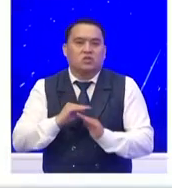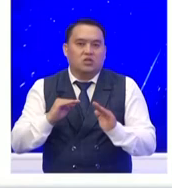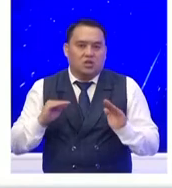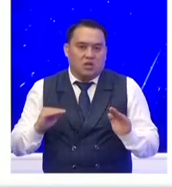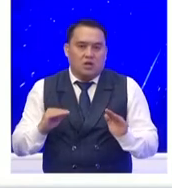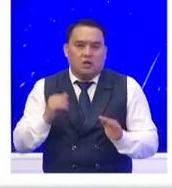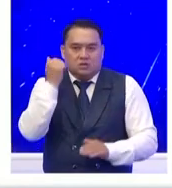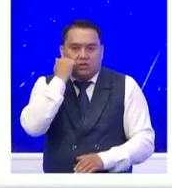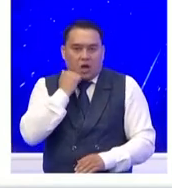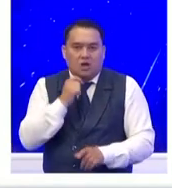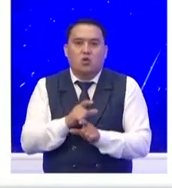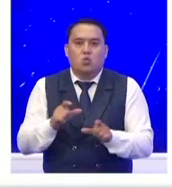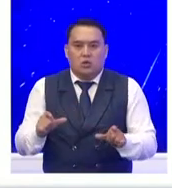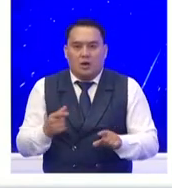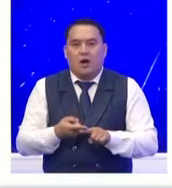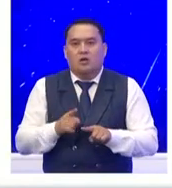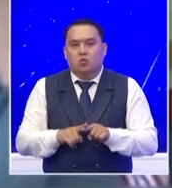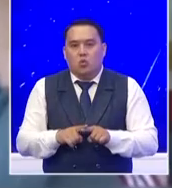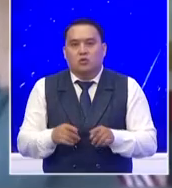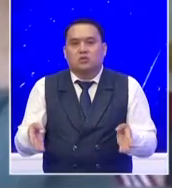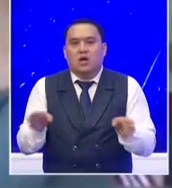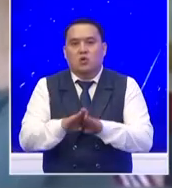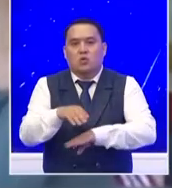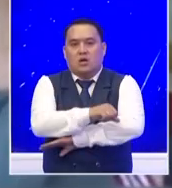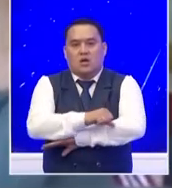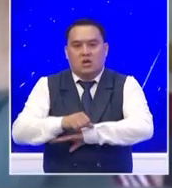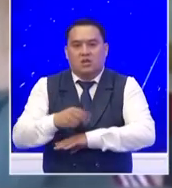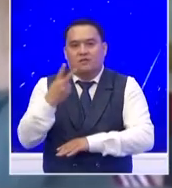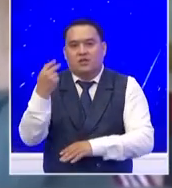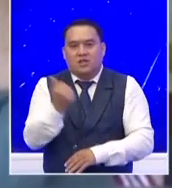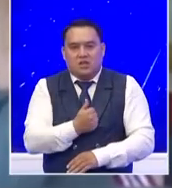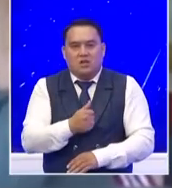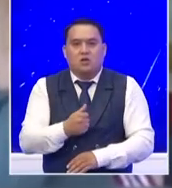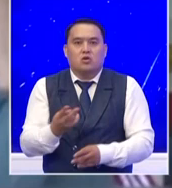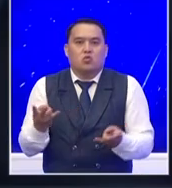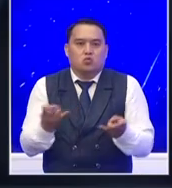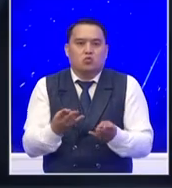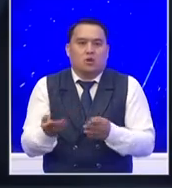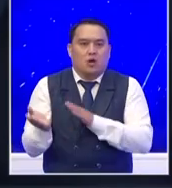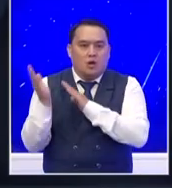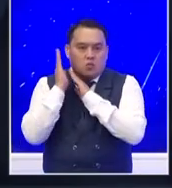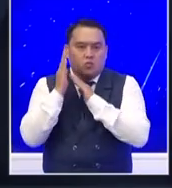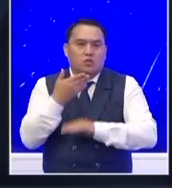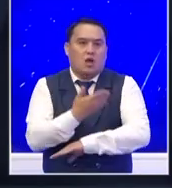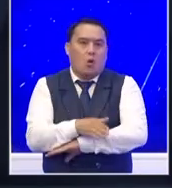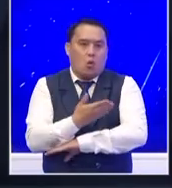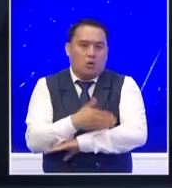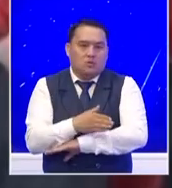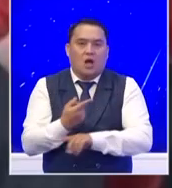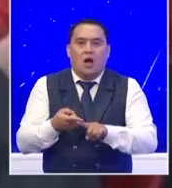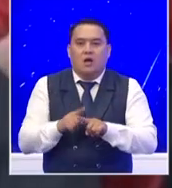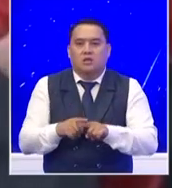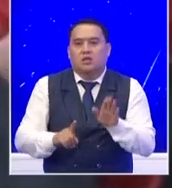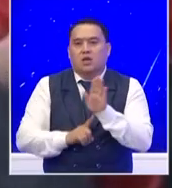женщины, дети, и даже пожилые люди. Из-за закрытой границы вот уже 2 недели люди вынуждены ночевать под открытым небом. Когда